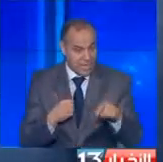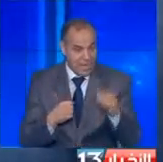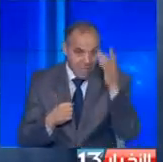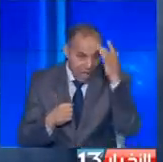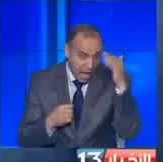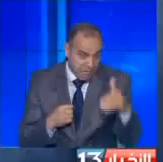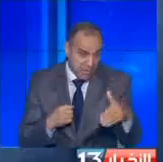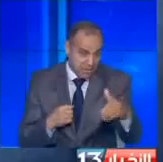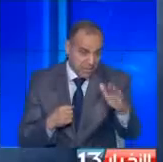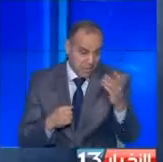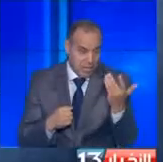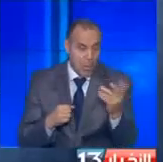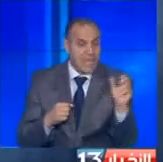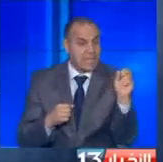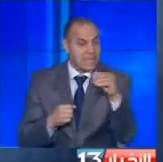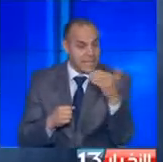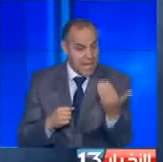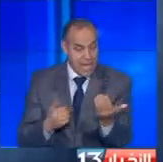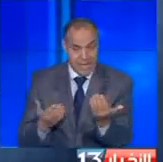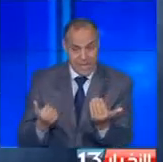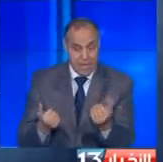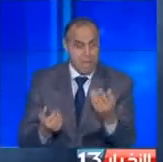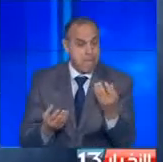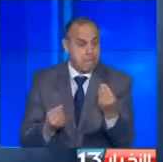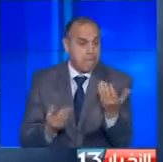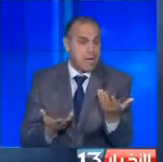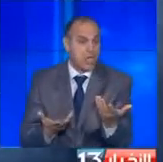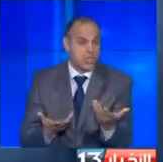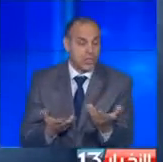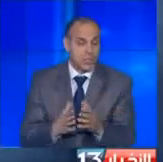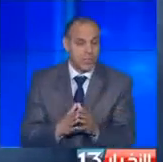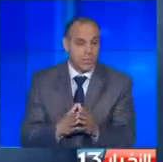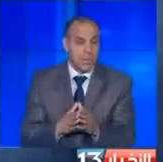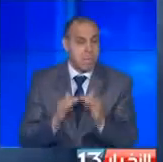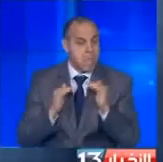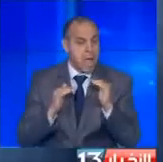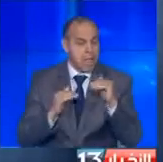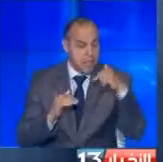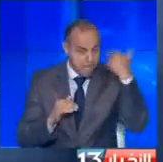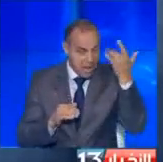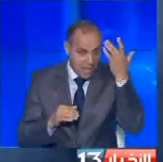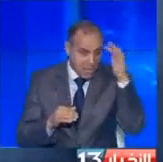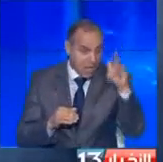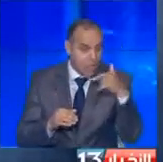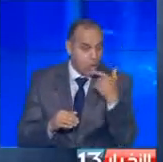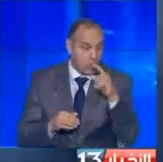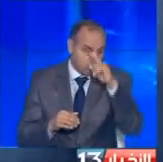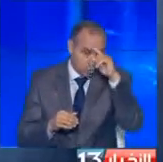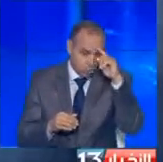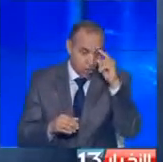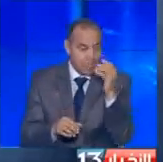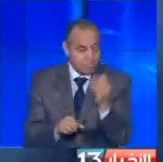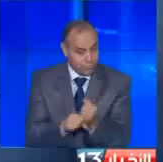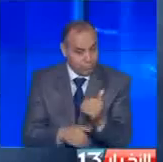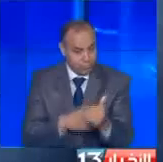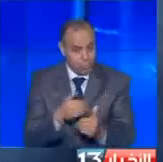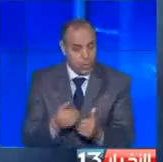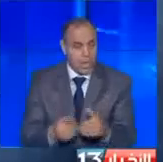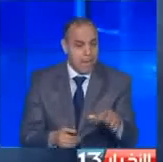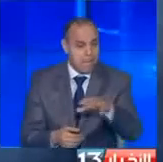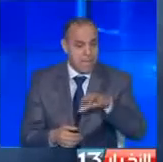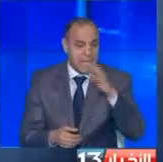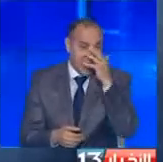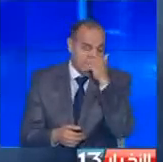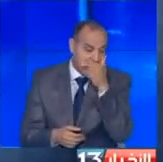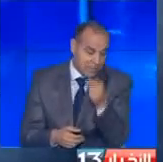ثقافية، تظاهرات سياحية، تنتظرنا معناتها عديد معناتها من المحطات المقبلة اللي تكون إن شاء الله بوادر خير لفائدة